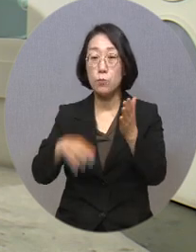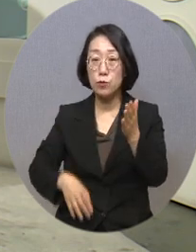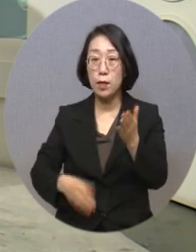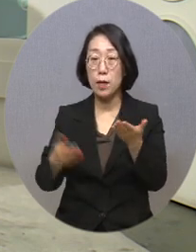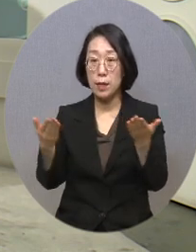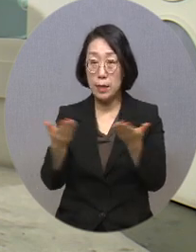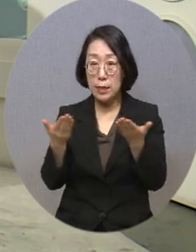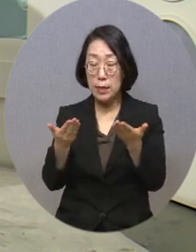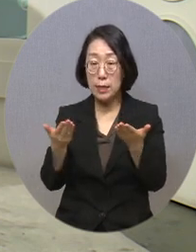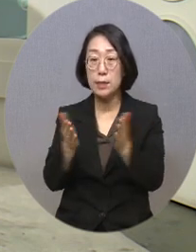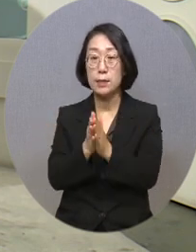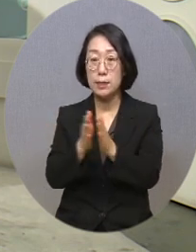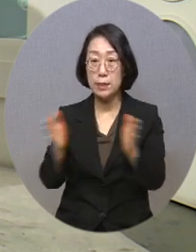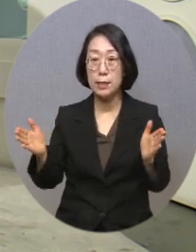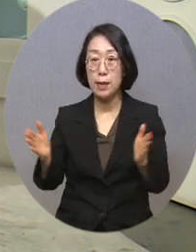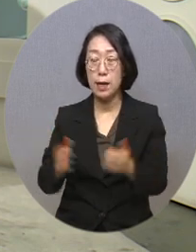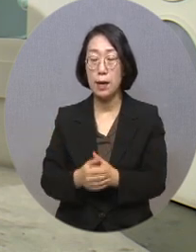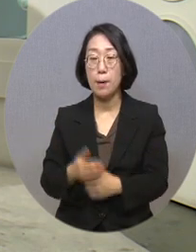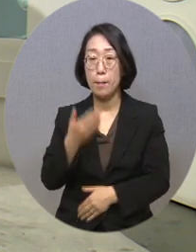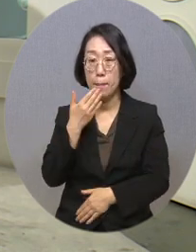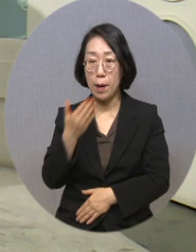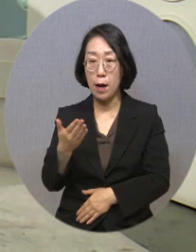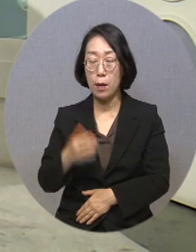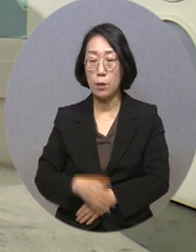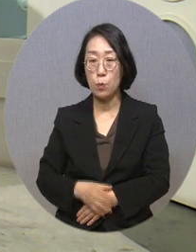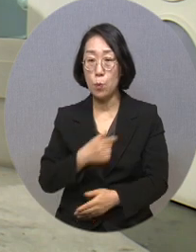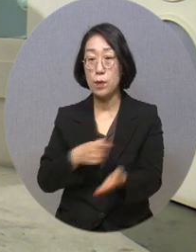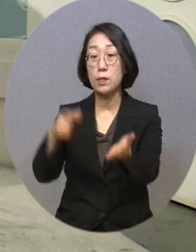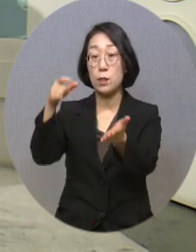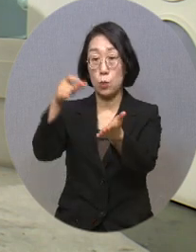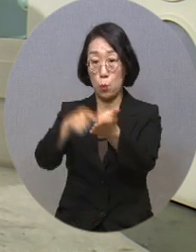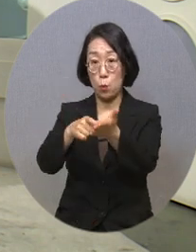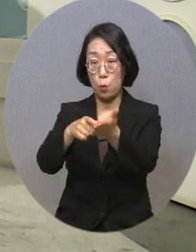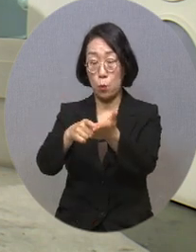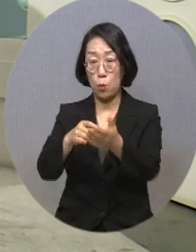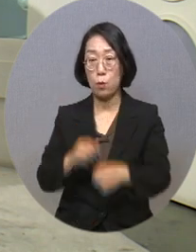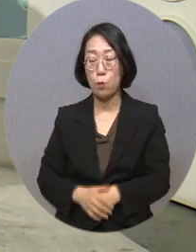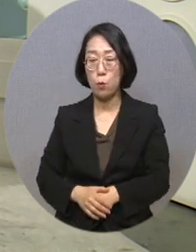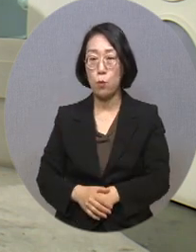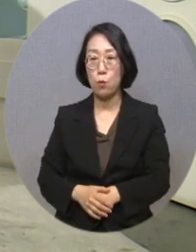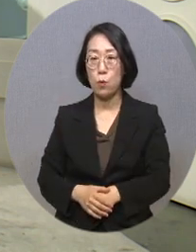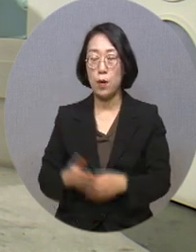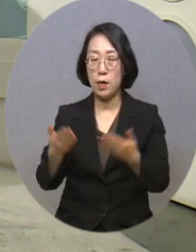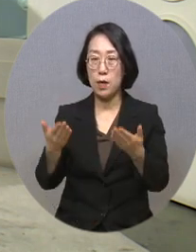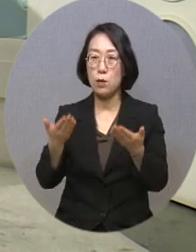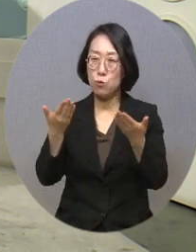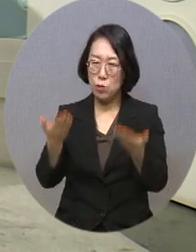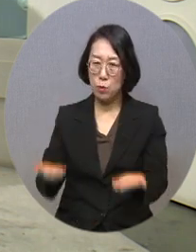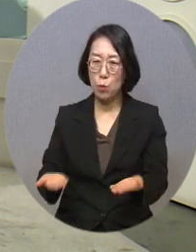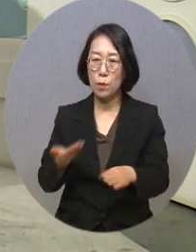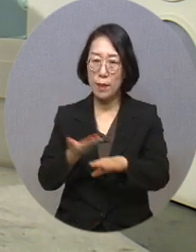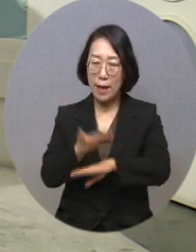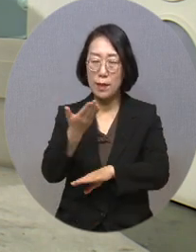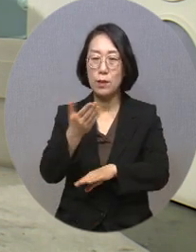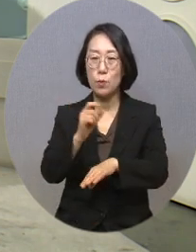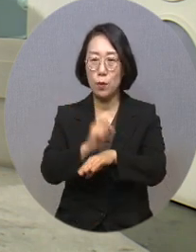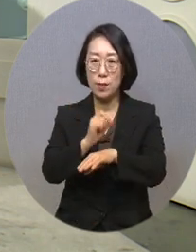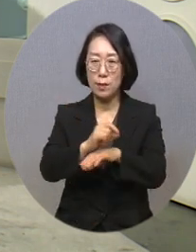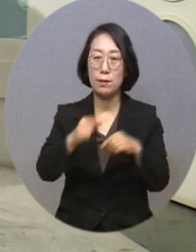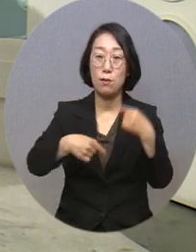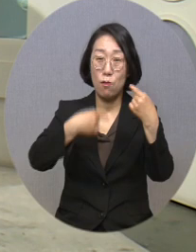업역을 이제 시작을 하고 또 이제 등록을 했더라도 휴업하고 또 취업도 하고 이렇게